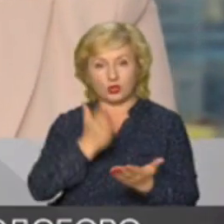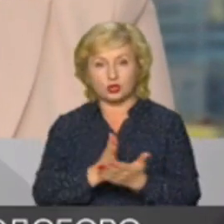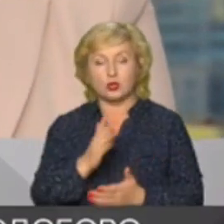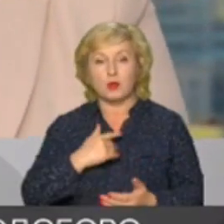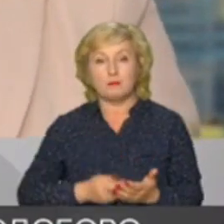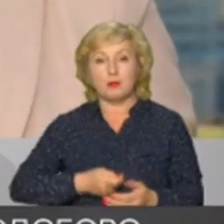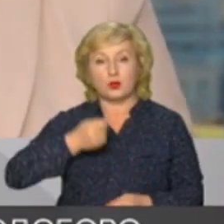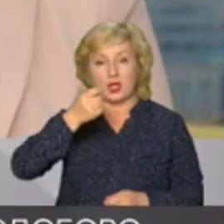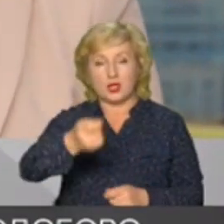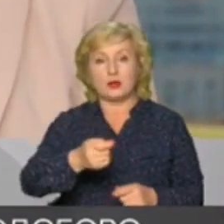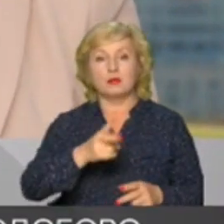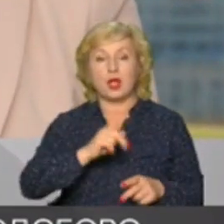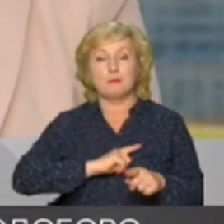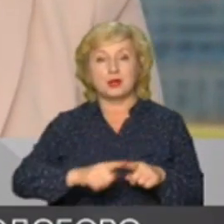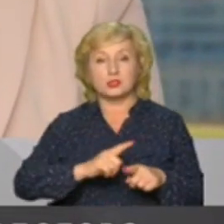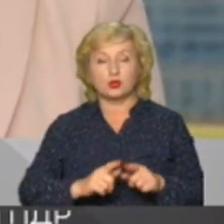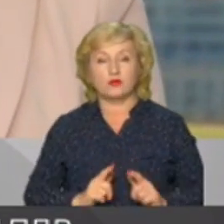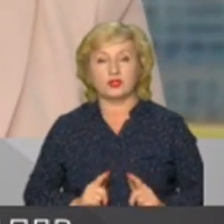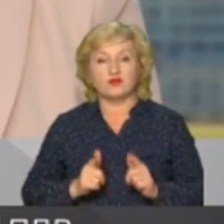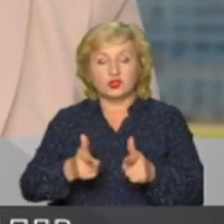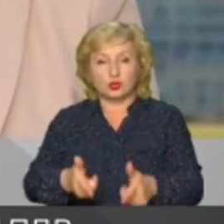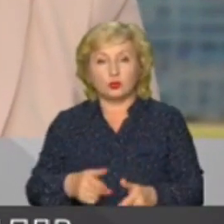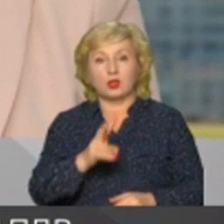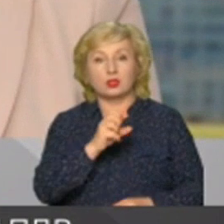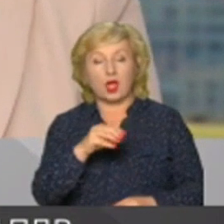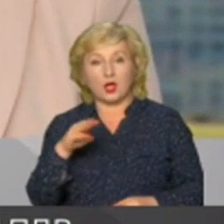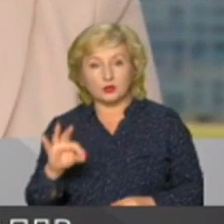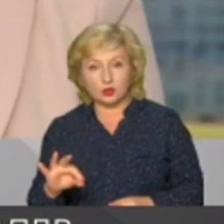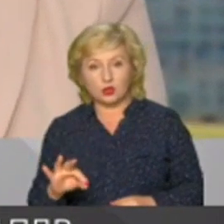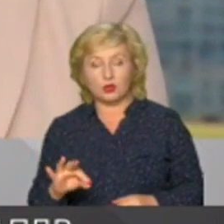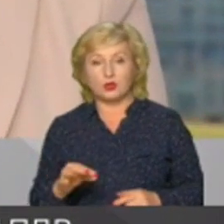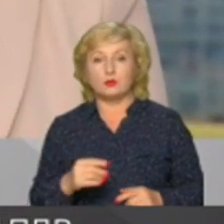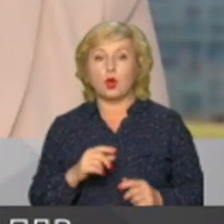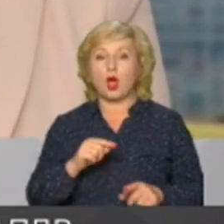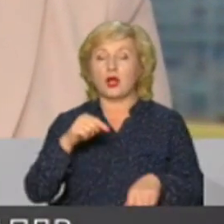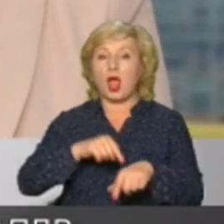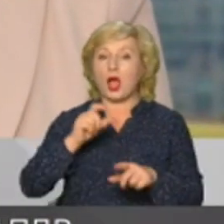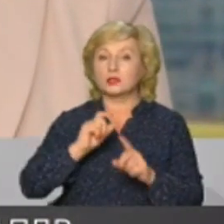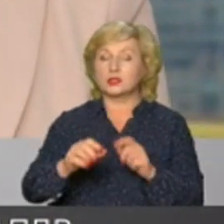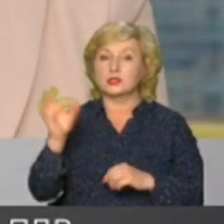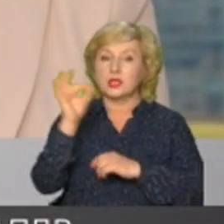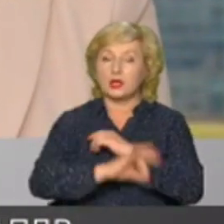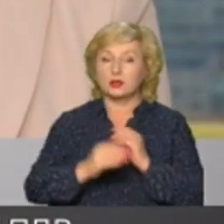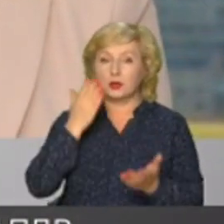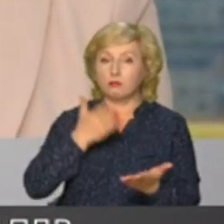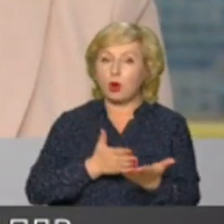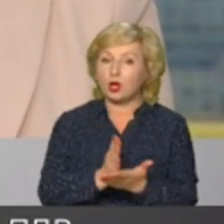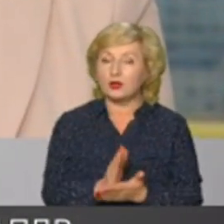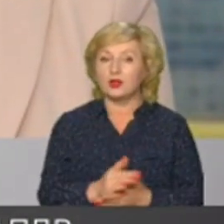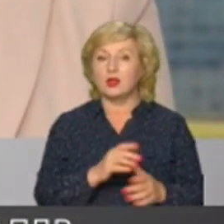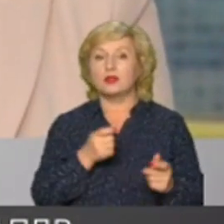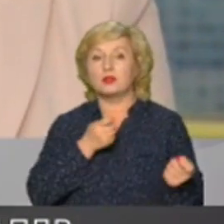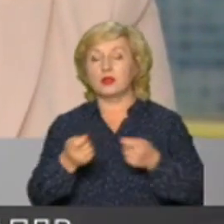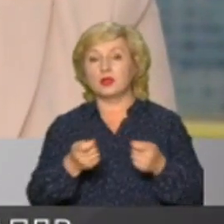на прискорений так вступ до НАТО. І от по реакціях західних політиків, дії наших, так, нашого уряду,